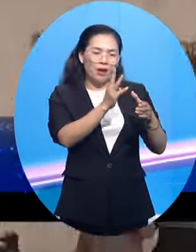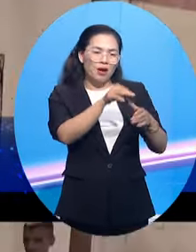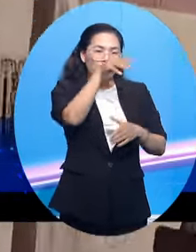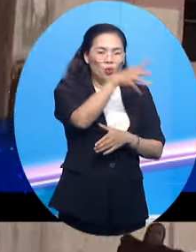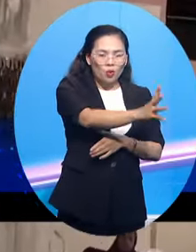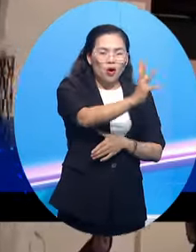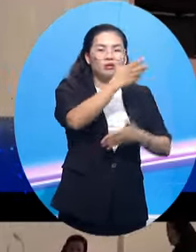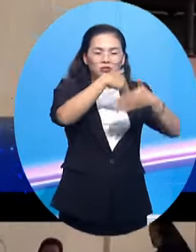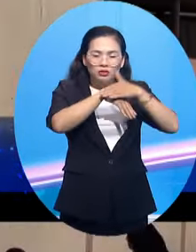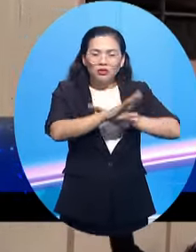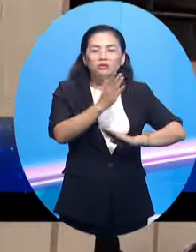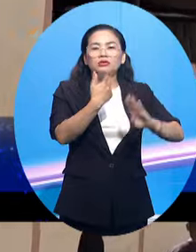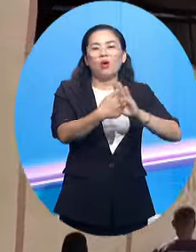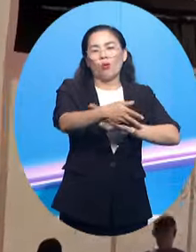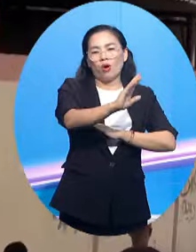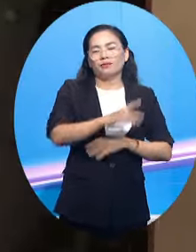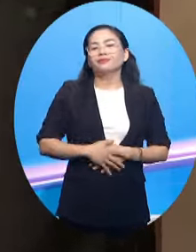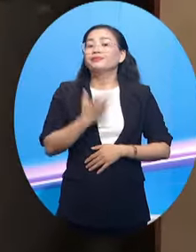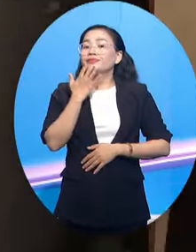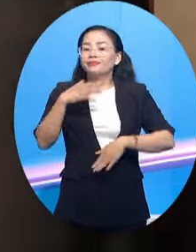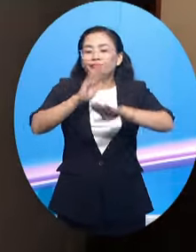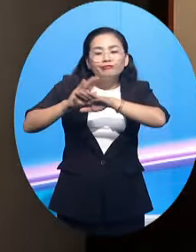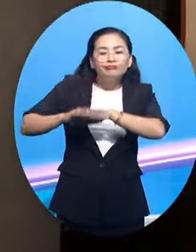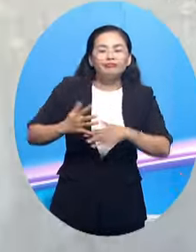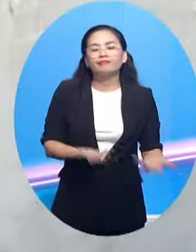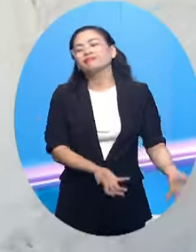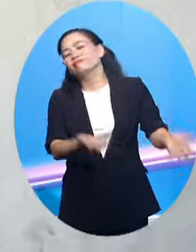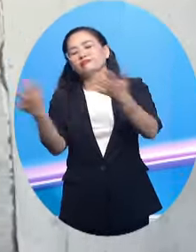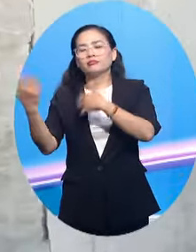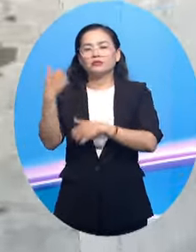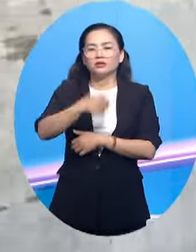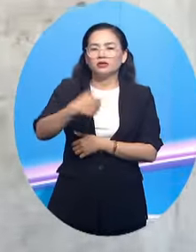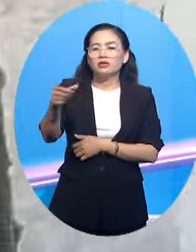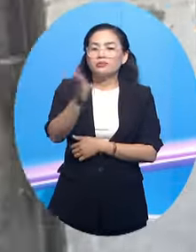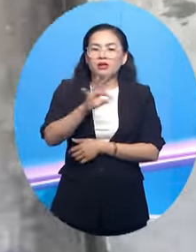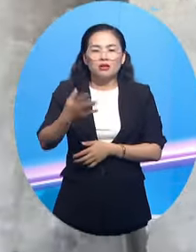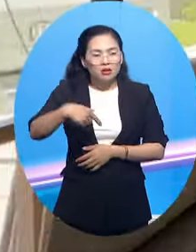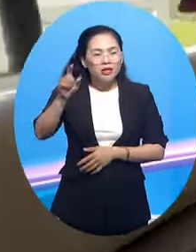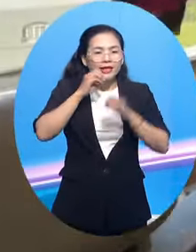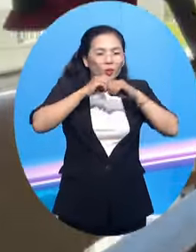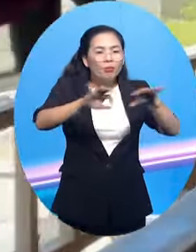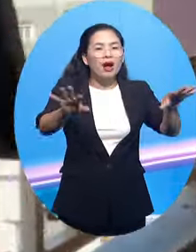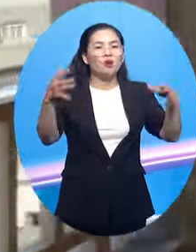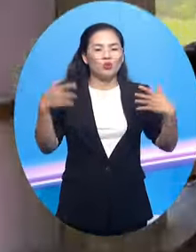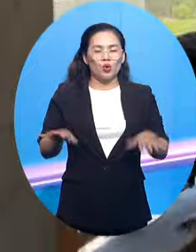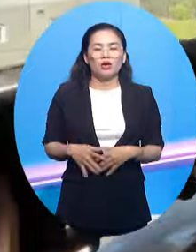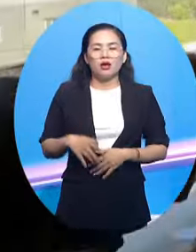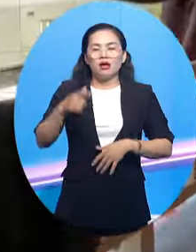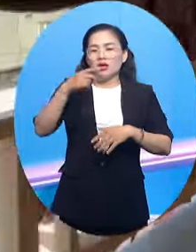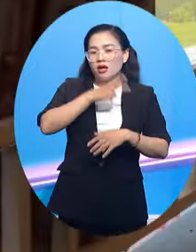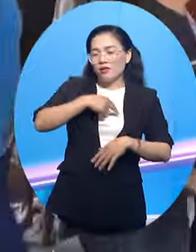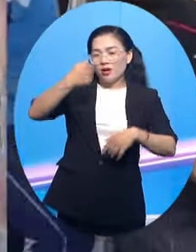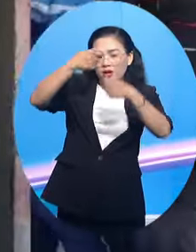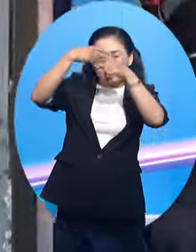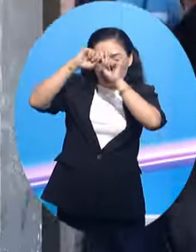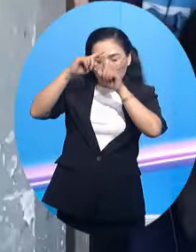khu viên trường học trước khi tấn công quấ độ Israel đã thực hiện các nỗ lực nhằm tránh gây hại đến người dân các nhân viên y tế ở gaza cho biết hiện